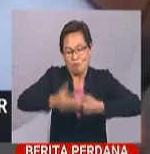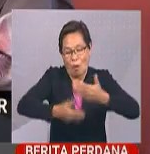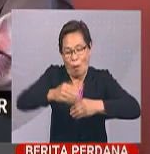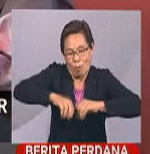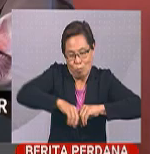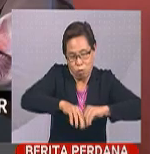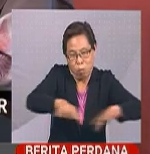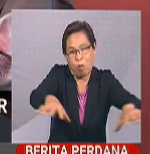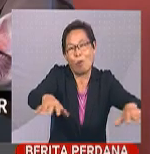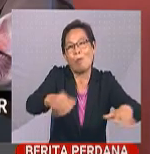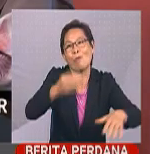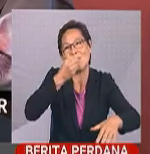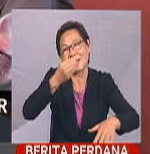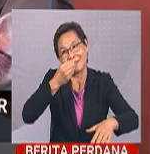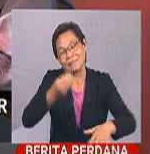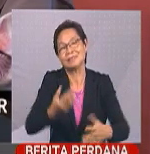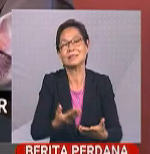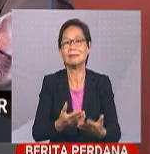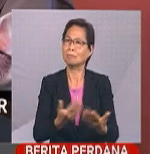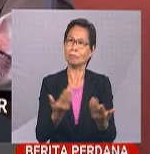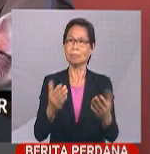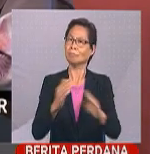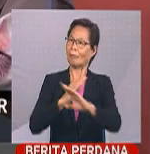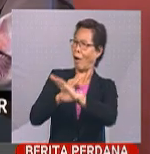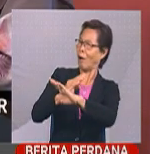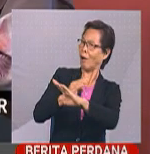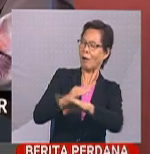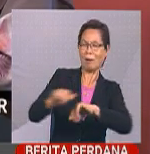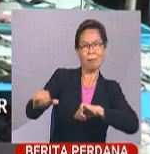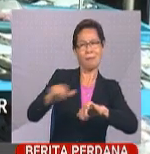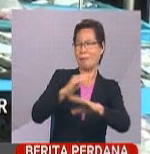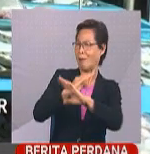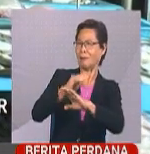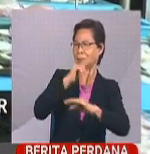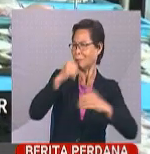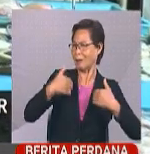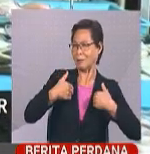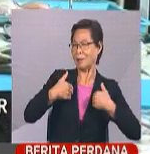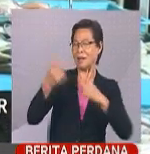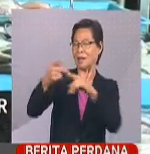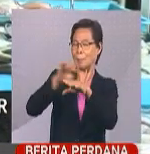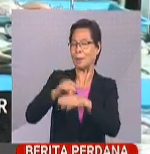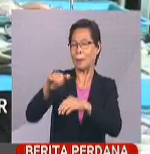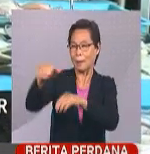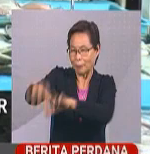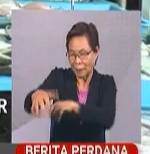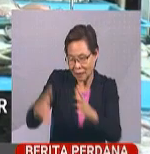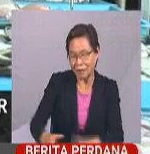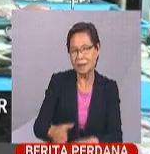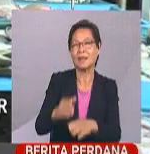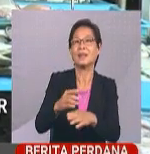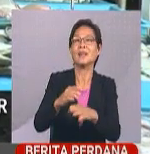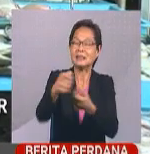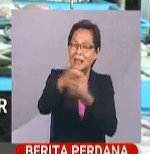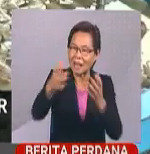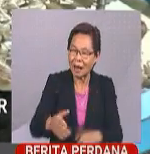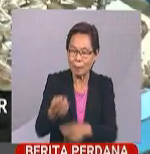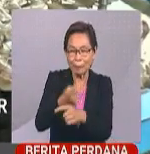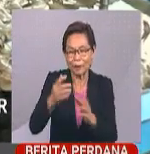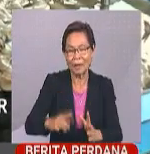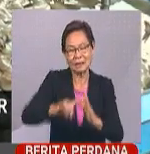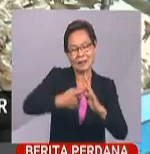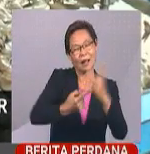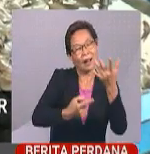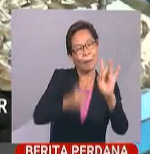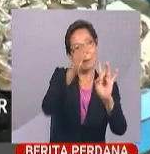edaran makanan. Malah, tiada halangan aktiviti dikenakan kepada petani, nelayan mahupun penternak sejak